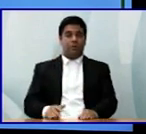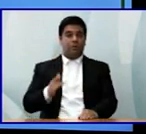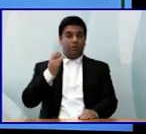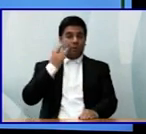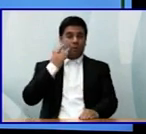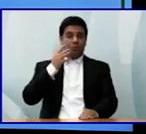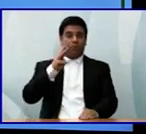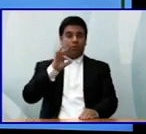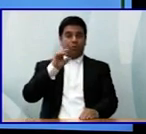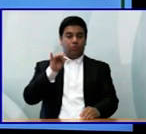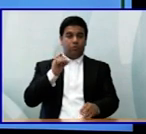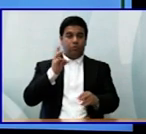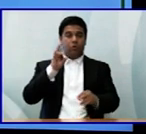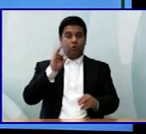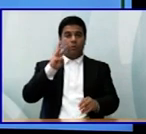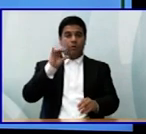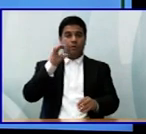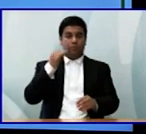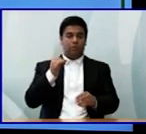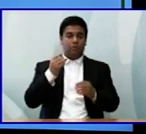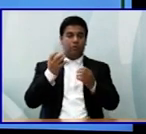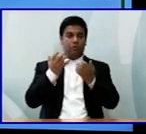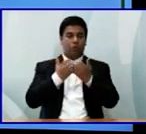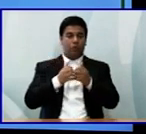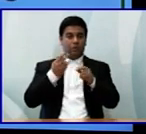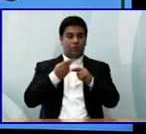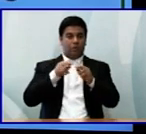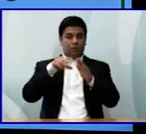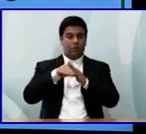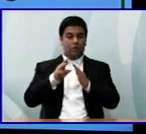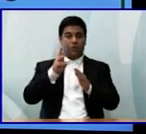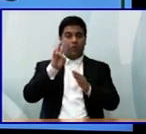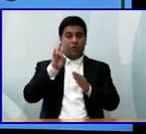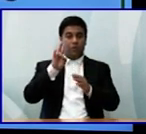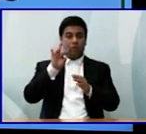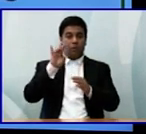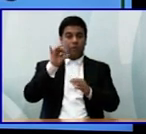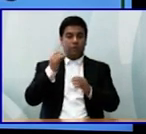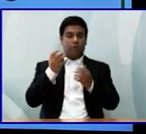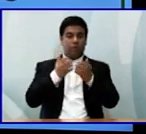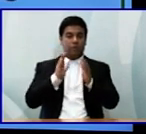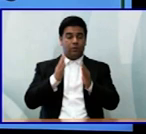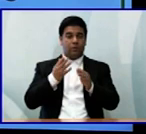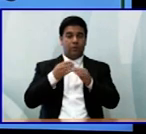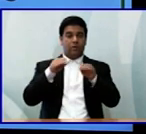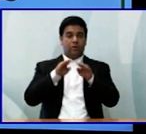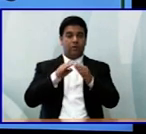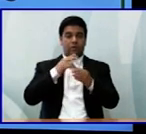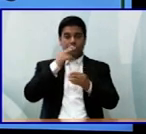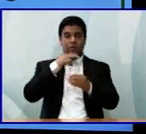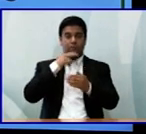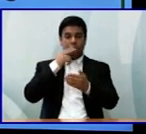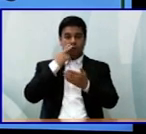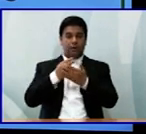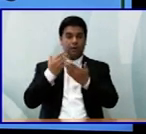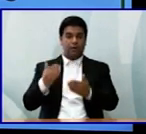Doim modulimiz nomanfiy son. Demak, son moduli nomanfiy ekan. Tenglamaga e'tiborimizni